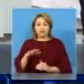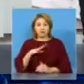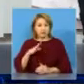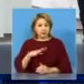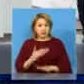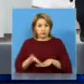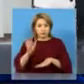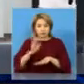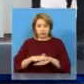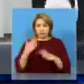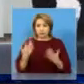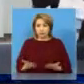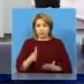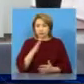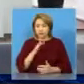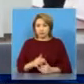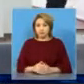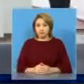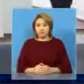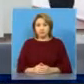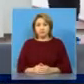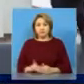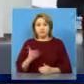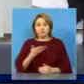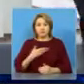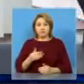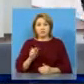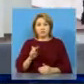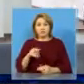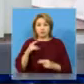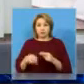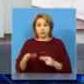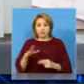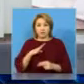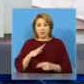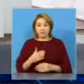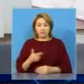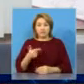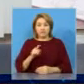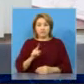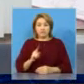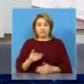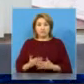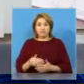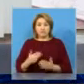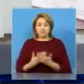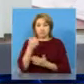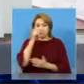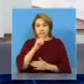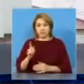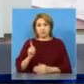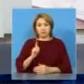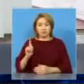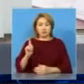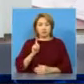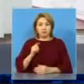өте қиын деп ойлаймын. Бізде көмірім уже таусылуға қалды. Енді міне газды міне жаңа жылға кіргізеді деп ағза алып едім. Енді